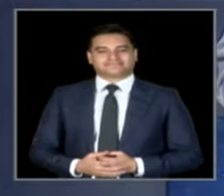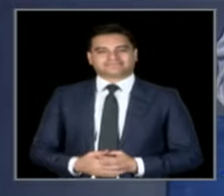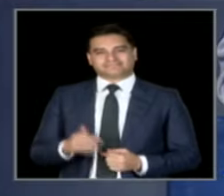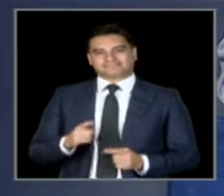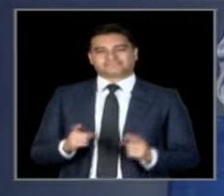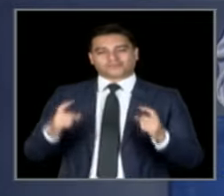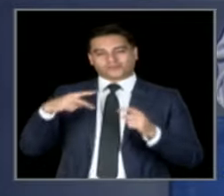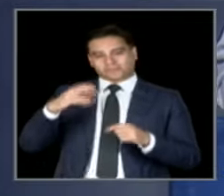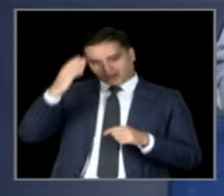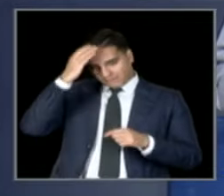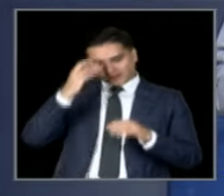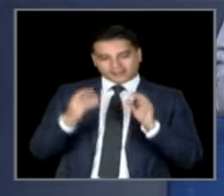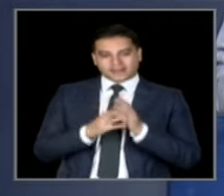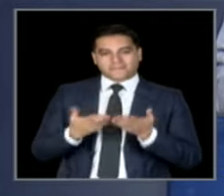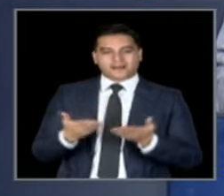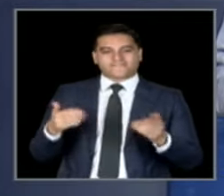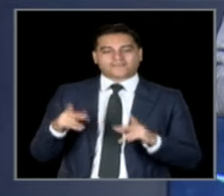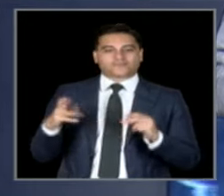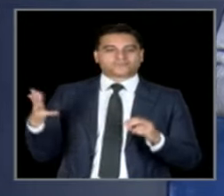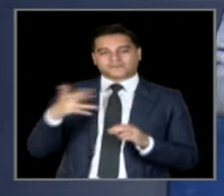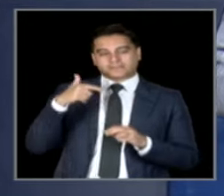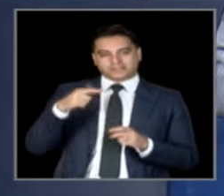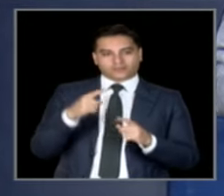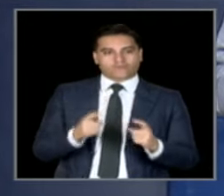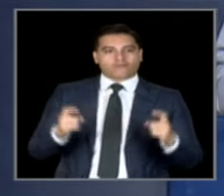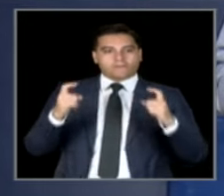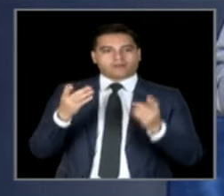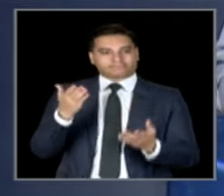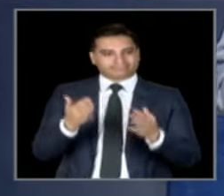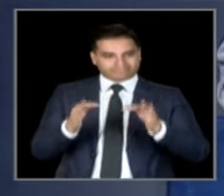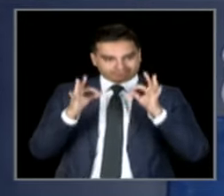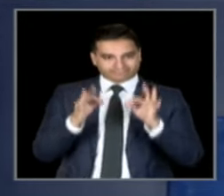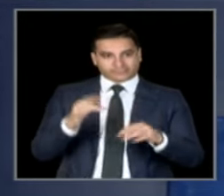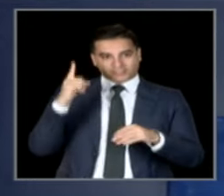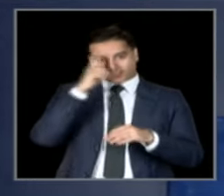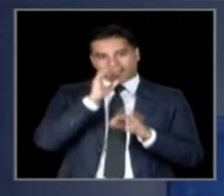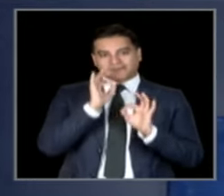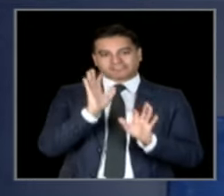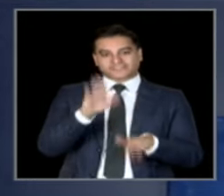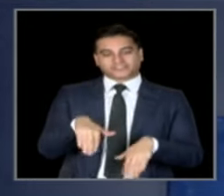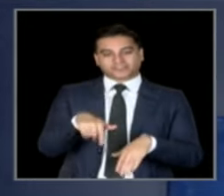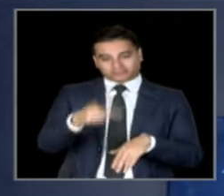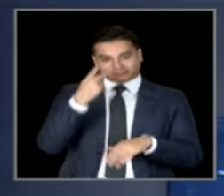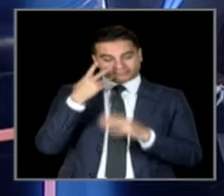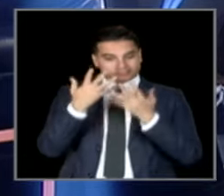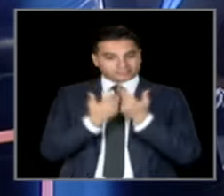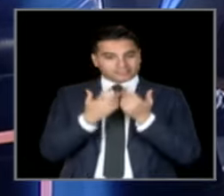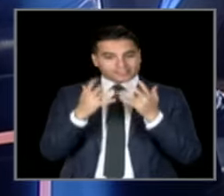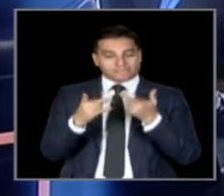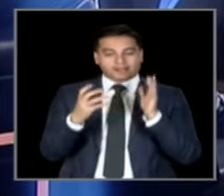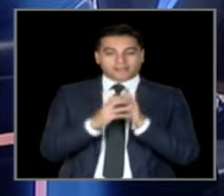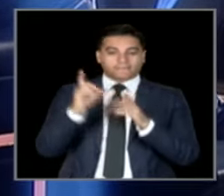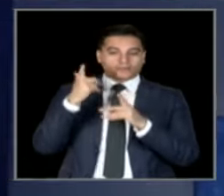دور الثمانية عباقرة الجامعات، الموسم السادس، ومباراة متكافئة وصعبة جدا. وهفكركم بالنتيجة.